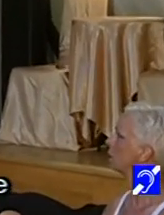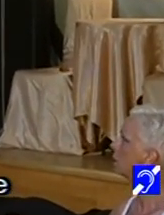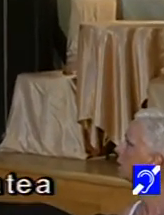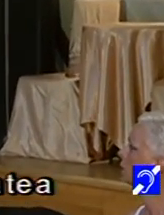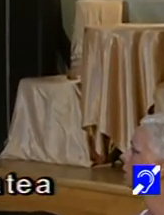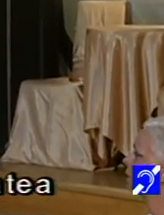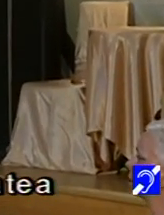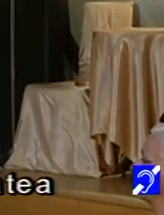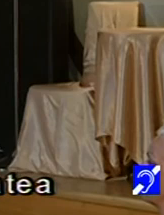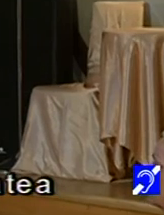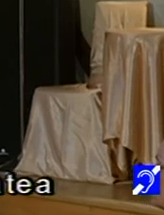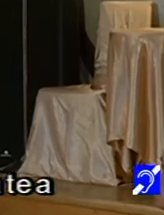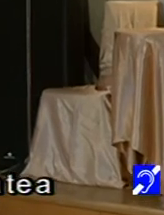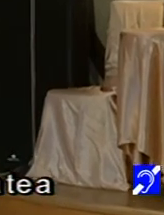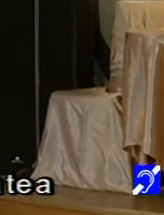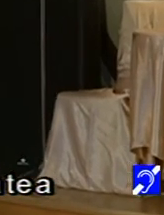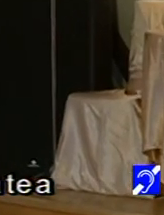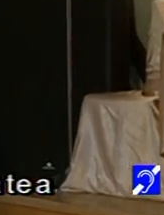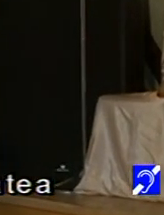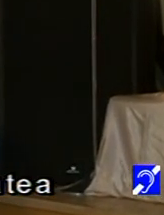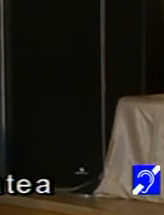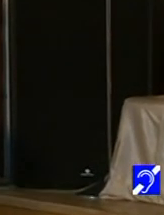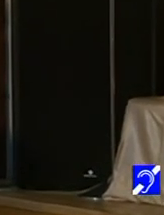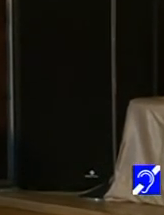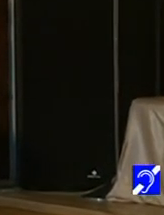Oder vom Schlafe zurück herüberkomme.